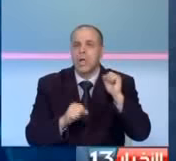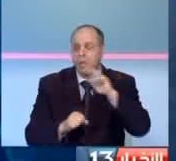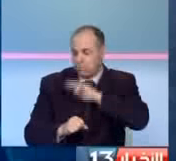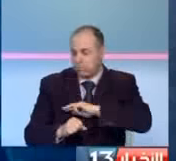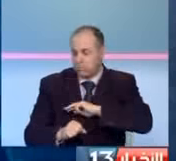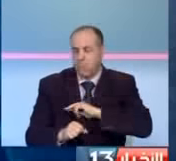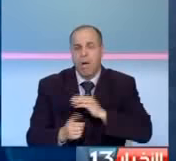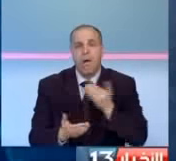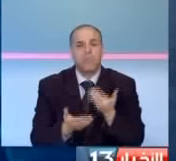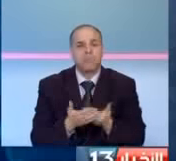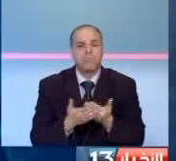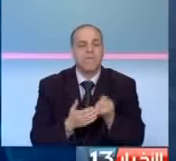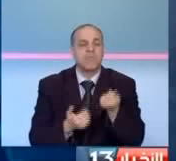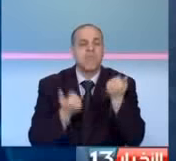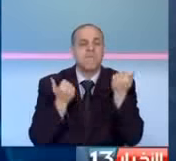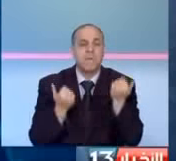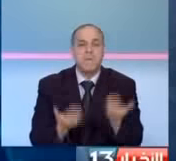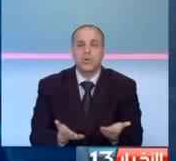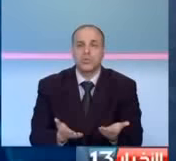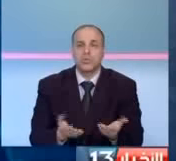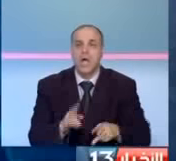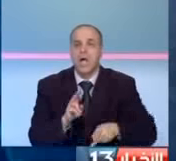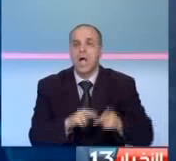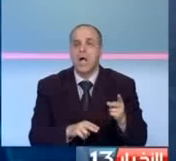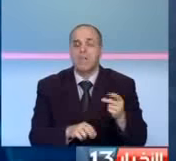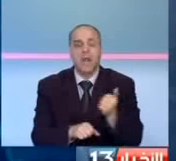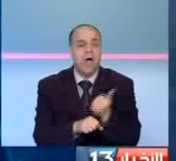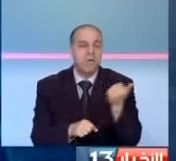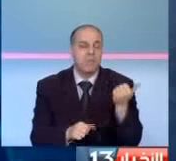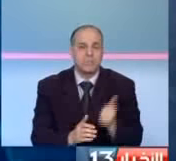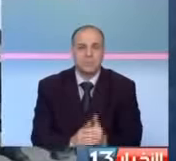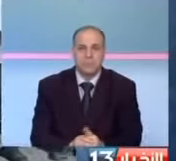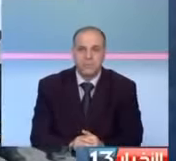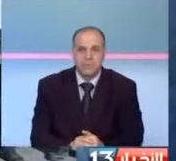على مستحقاتهم المالية منذ أكثر من سنة.